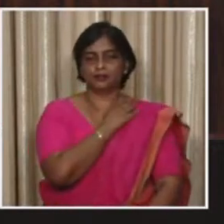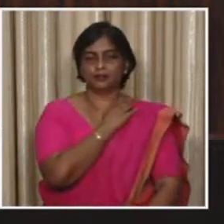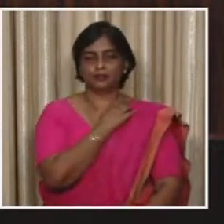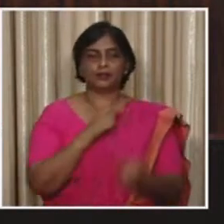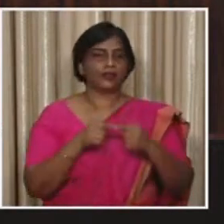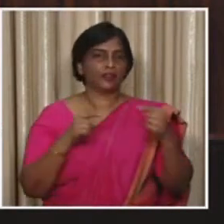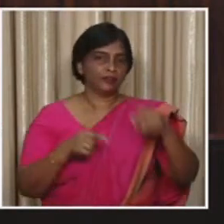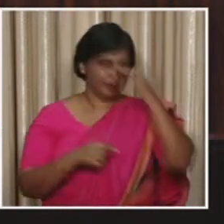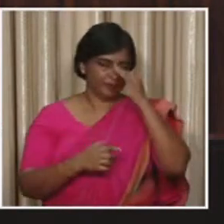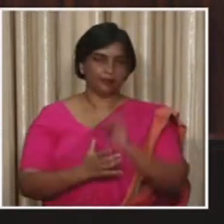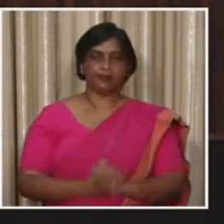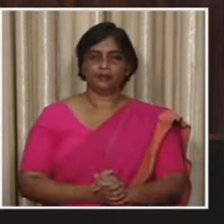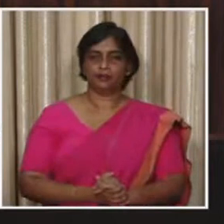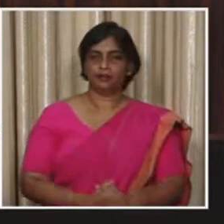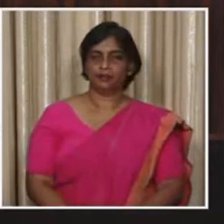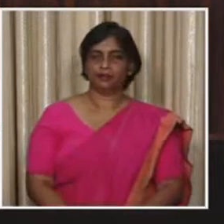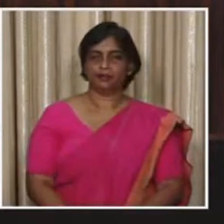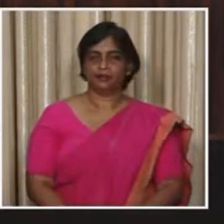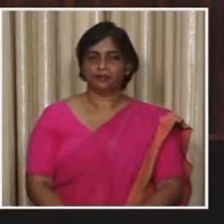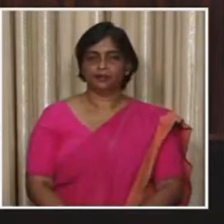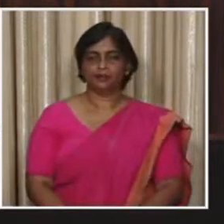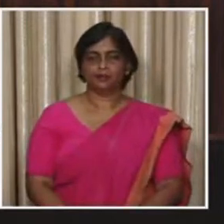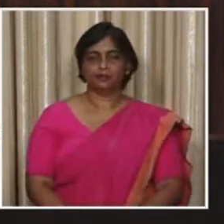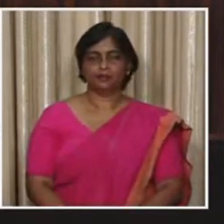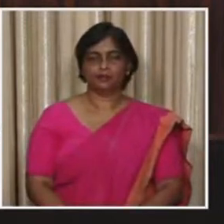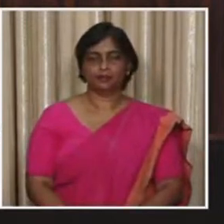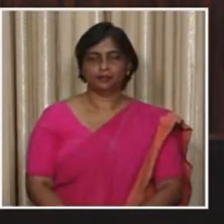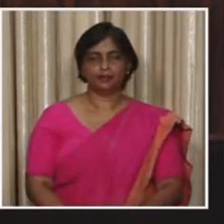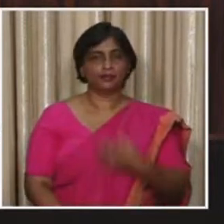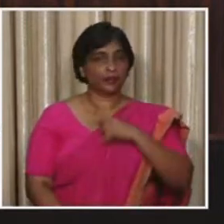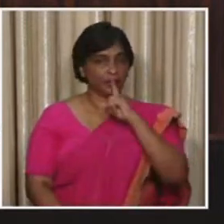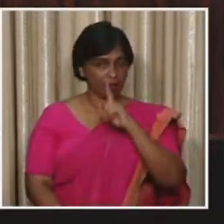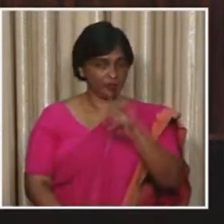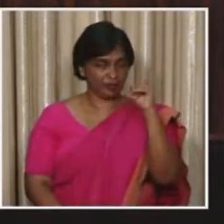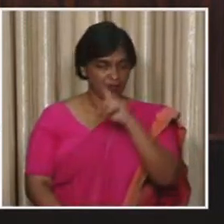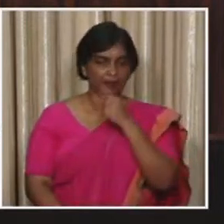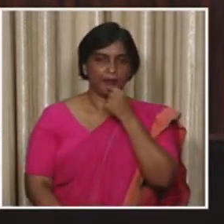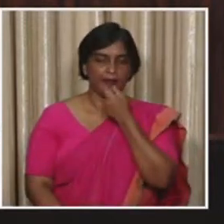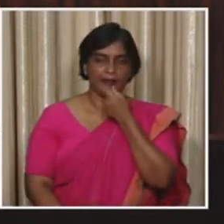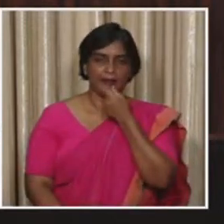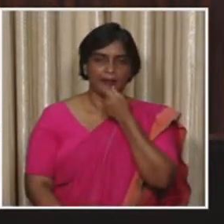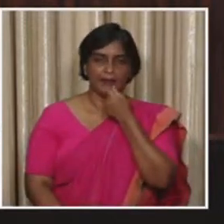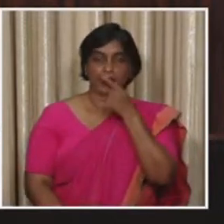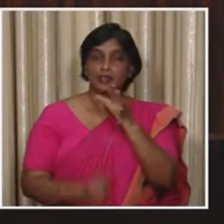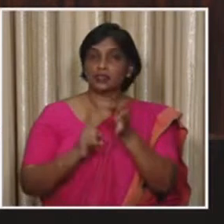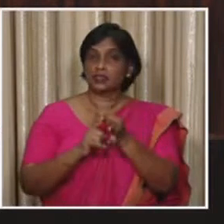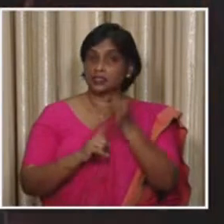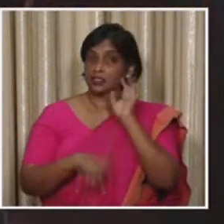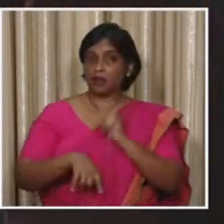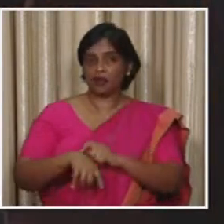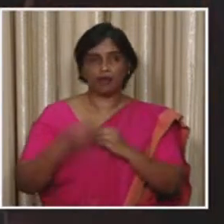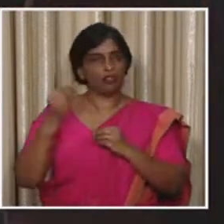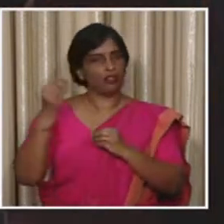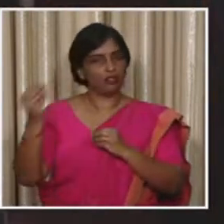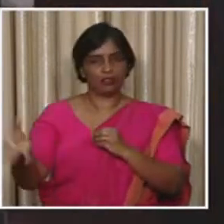විපක්ෂ නායකතුමා ඔබතුමාට ඔච්චර අවස්ථාව දීලා තවත් කියනවාද ඉතුරු වෙලා? මම ඔබතුමාට පළමුවෙන්ම කියන්න කැමතියි ඔබතුමා ජනාධිපතිතුමාට අවස්ථාව